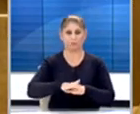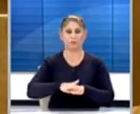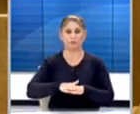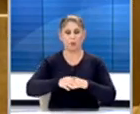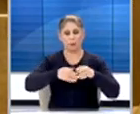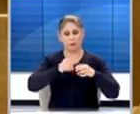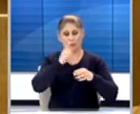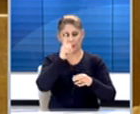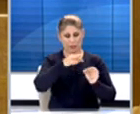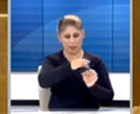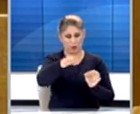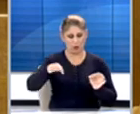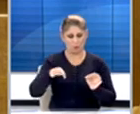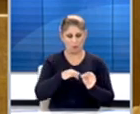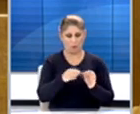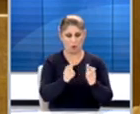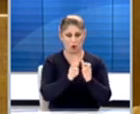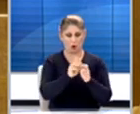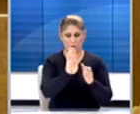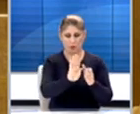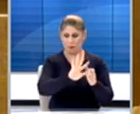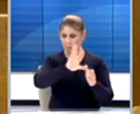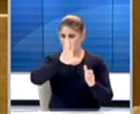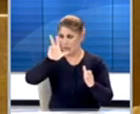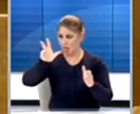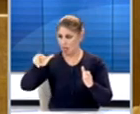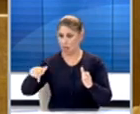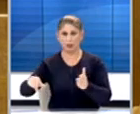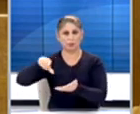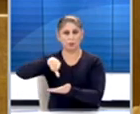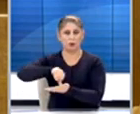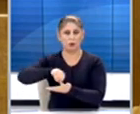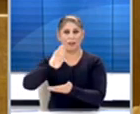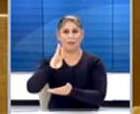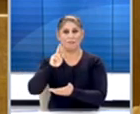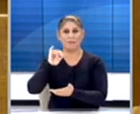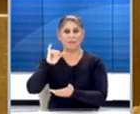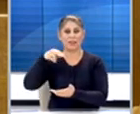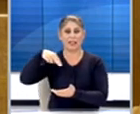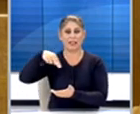Εξαπλώθηκε από ένα οικόπεδο στο Βαρνάβα ως τον αστικό ιστό. Στα Βρυλίσια